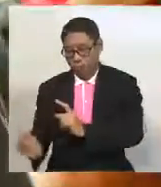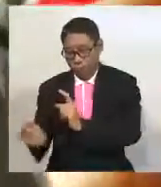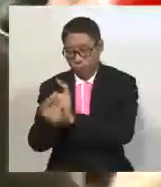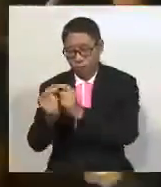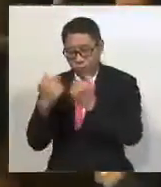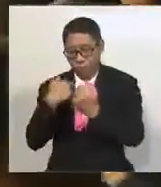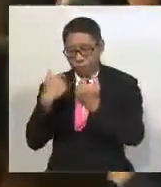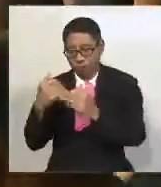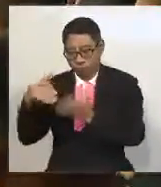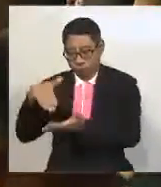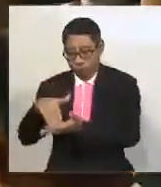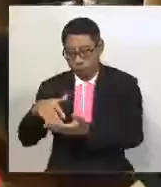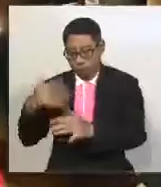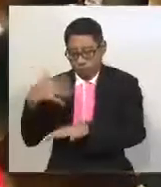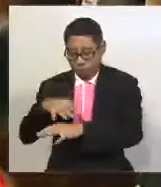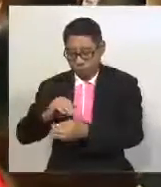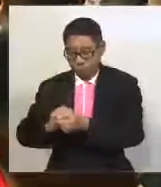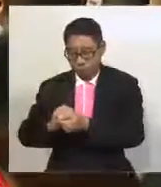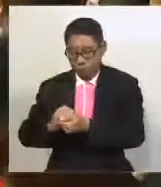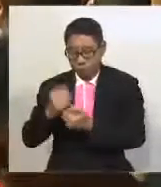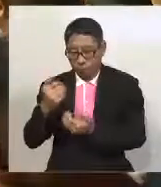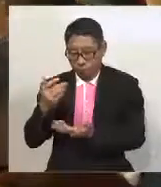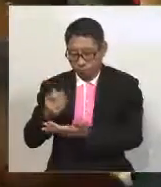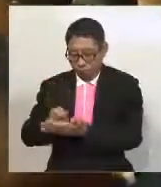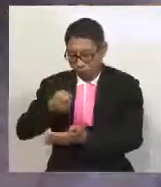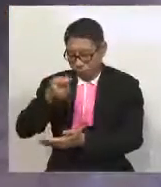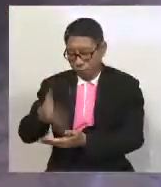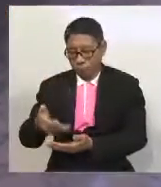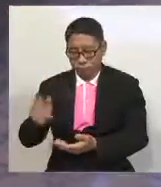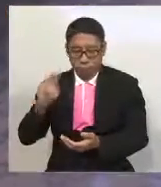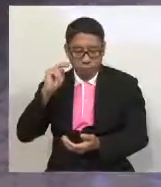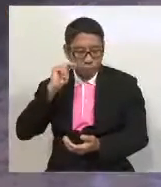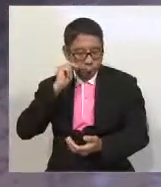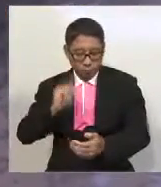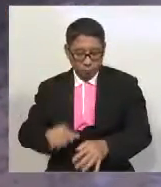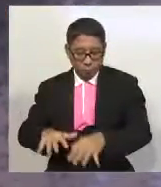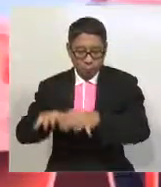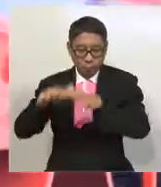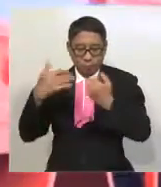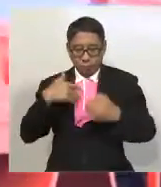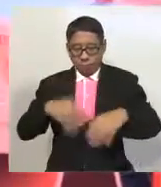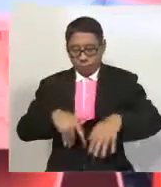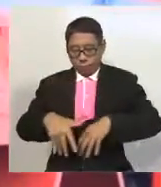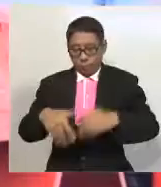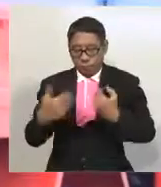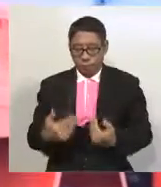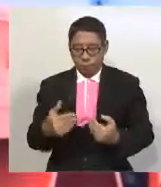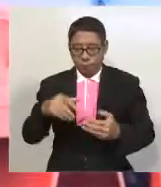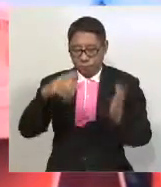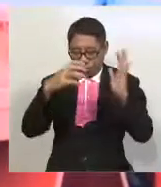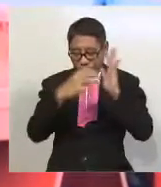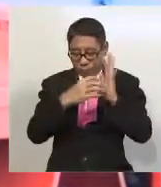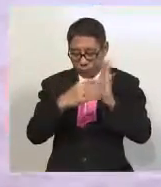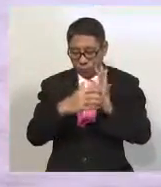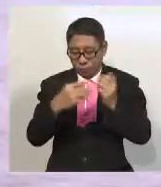ภัยที่ศูนย์ประสานงานและรับบริจาคช่วยเหลือผู้ประสบอุทกภัยน้ำท่วมชุมชนวัดกลางศรีไ